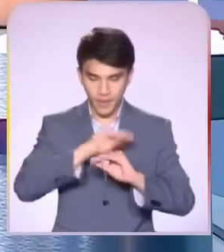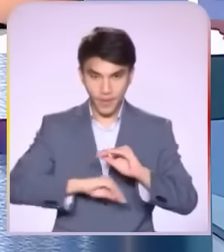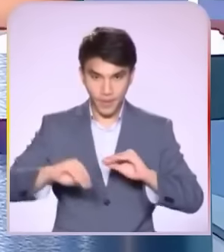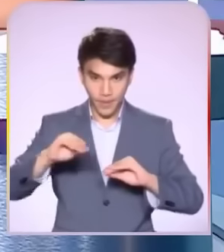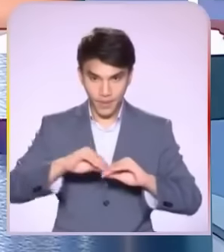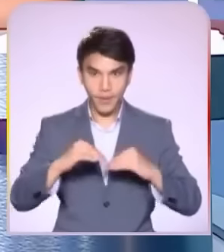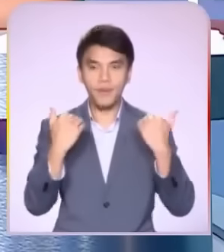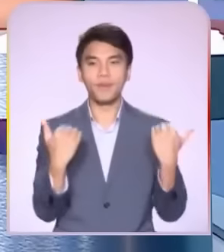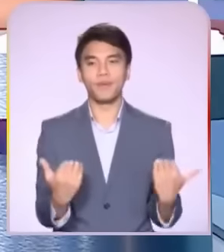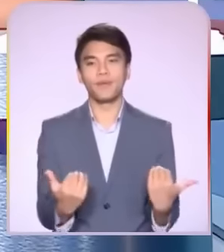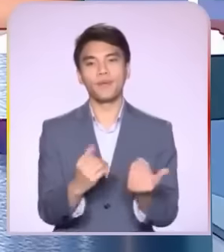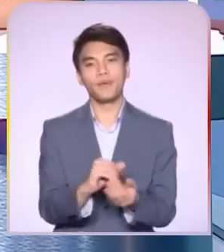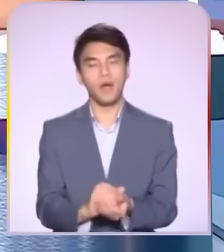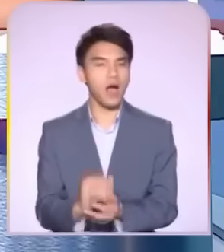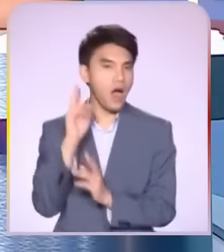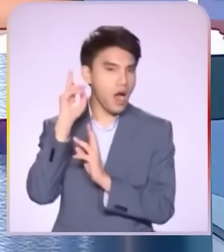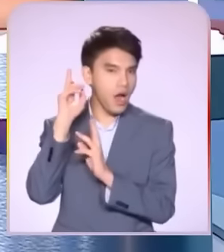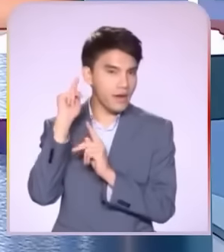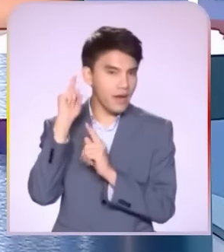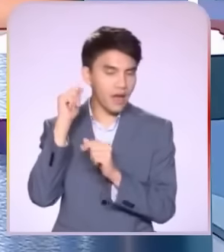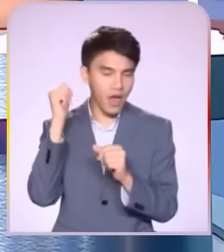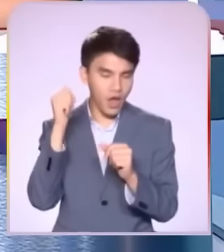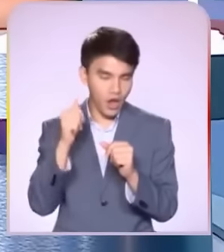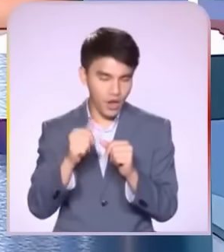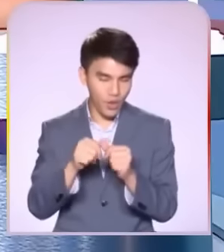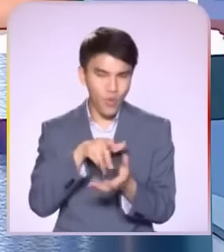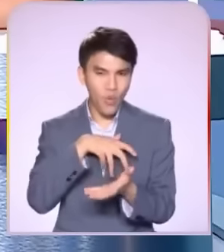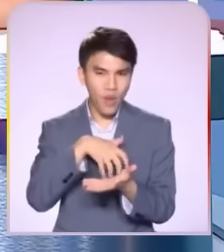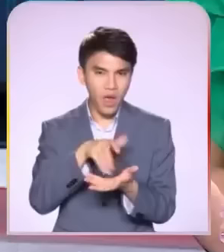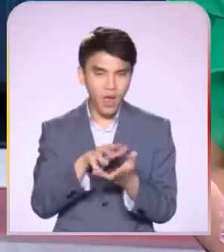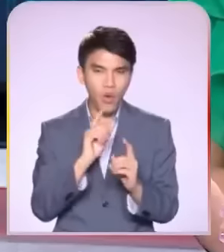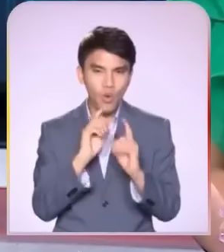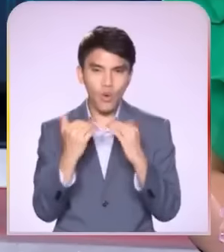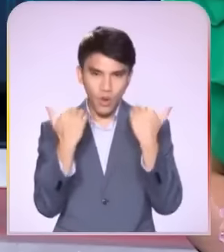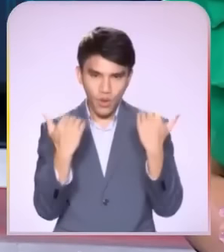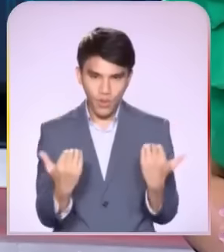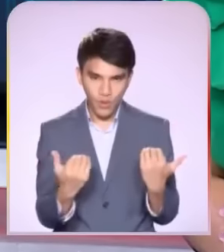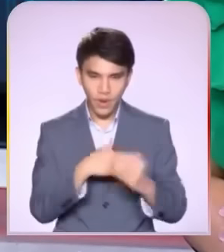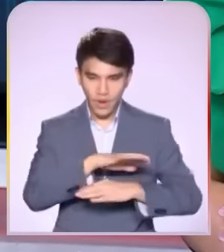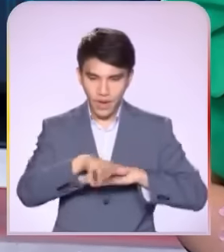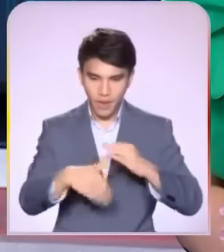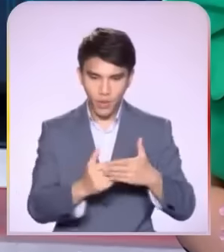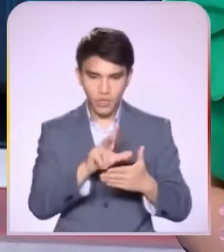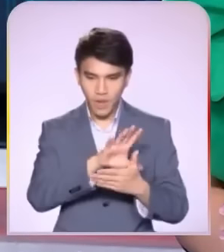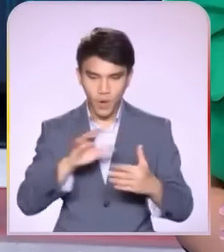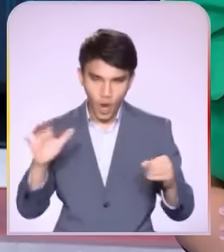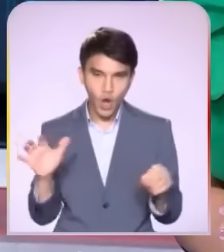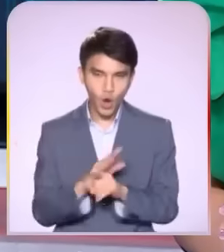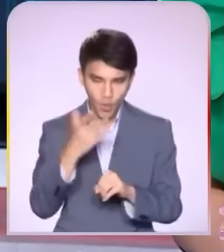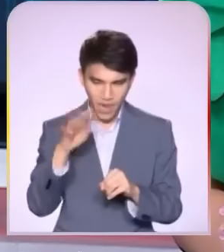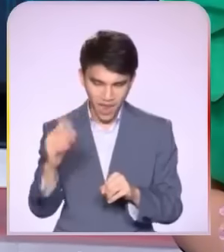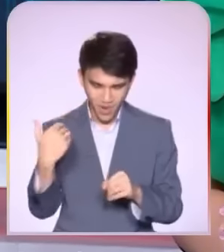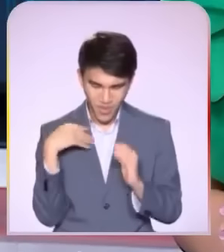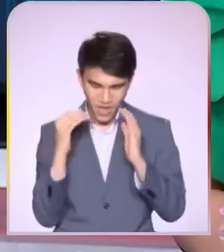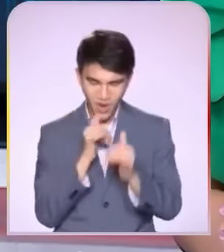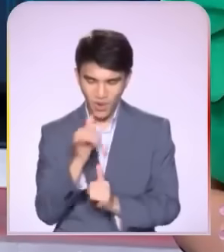ากคุณพดุงผู้สื่อข่าวของเรานะครับอยู่ในพื้นที่ก็บอกว่าตอนนี้บัตรคิว300ใบแจกหมดแล้วแต่เขาบอกยังมีลูกค้